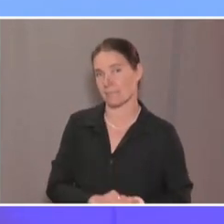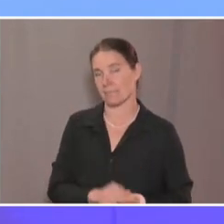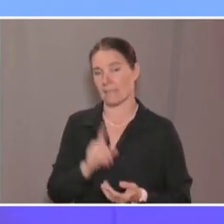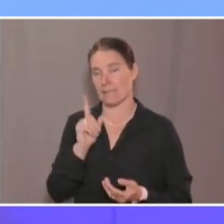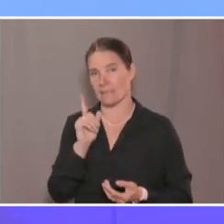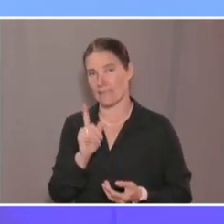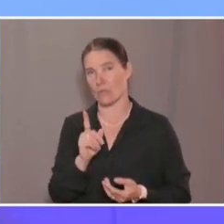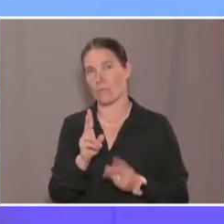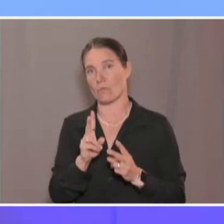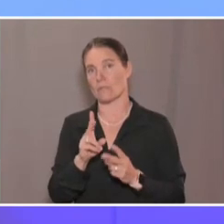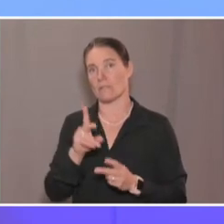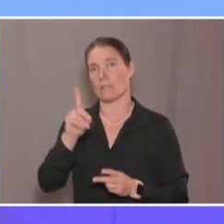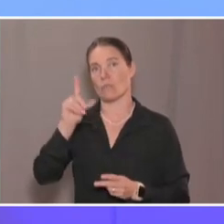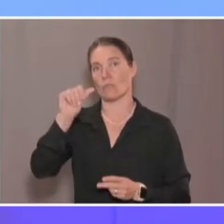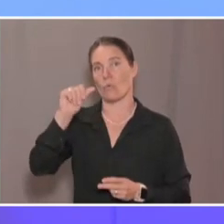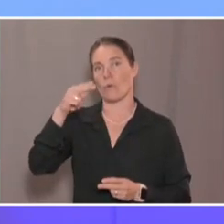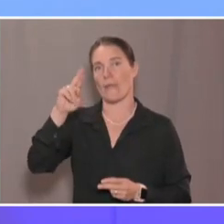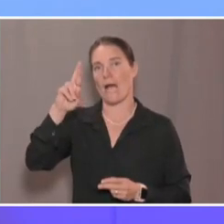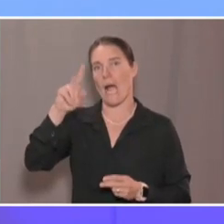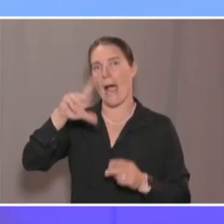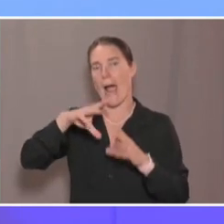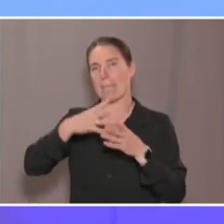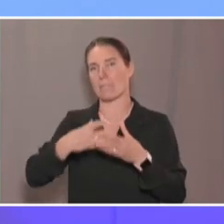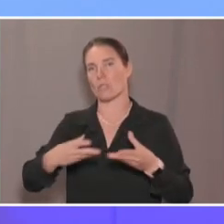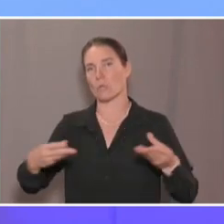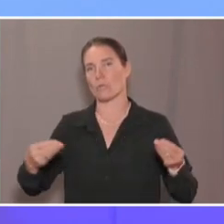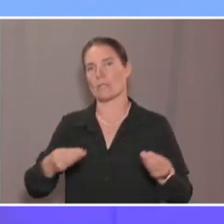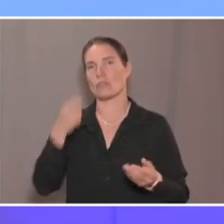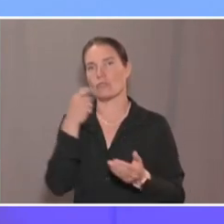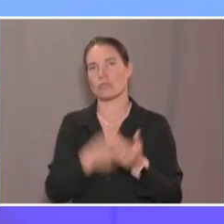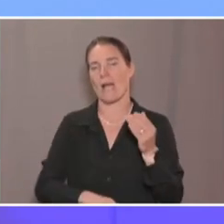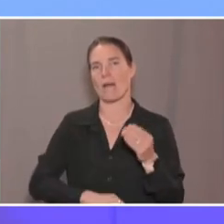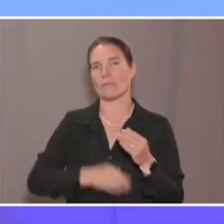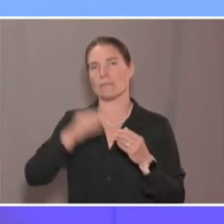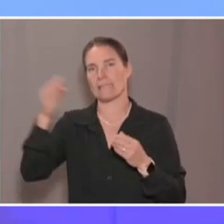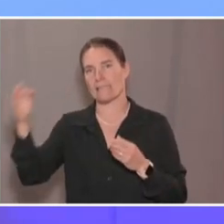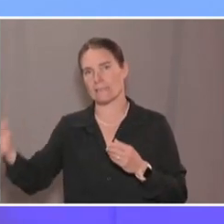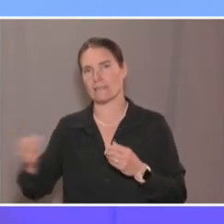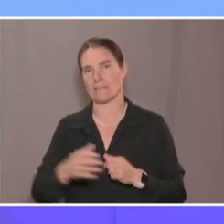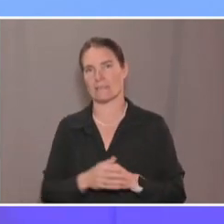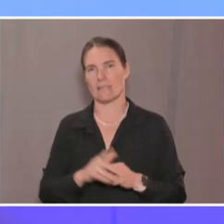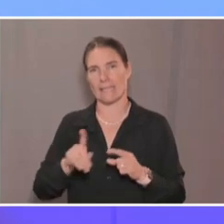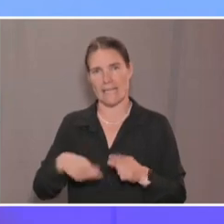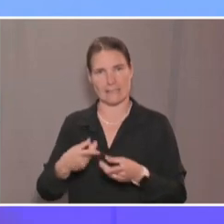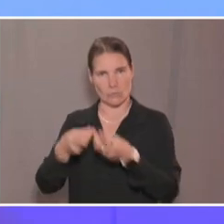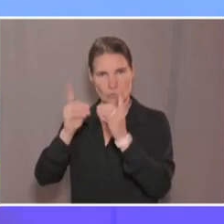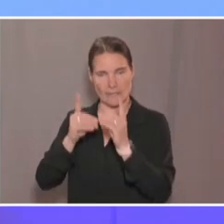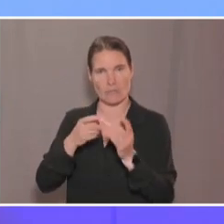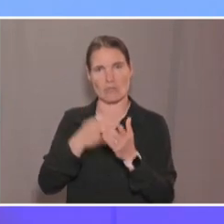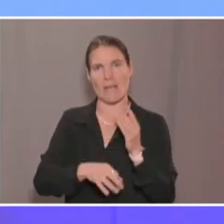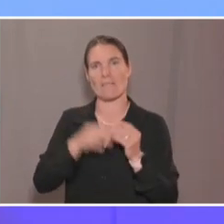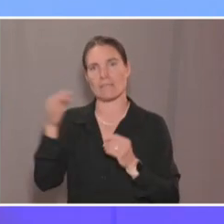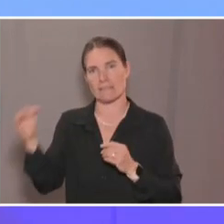dennoch wurde Bohne abgelöst, nach Kiel strafversetzt und weiter als Religionsdozent zum